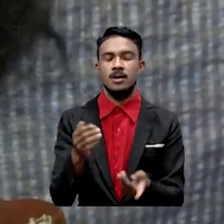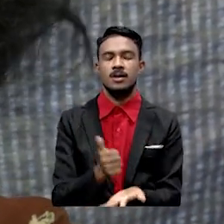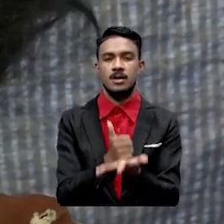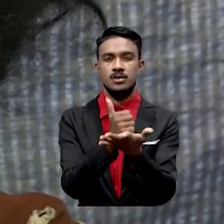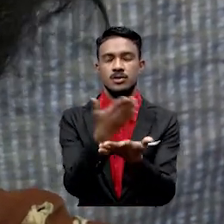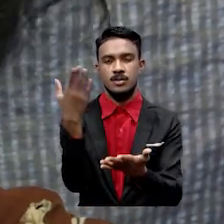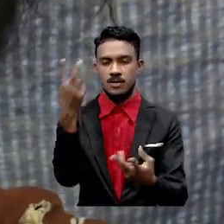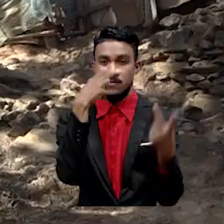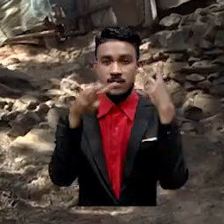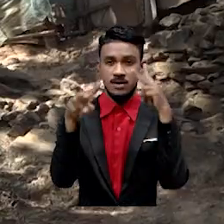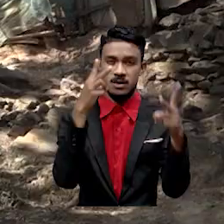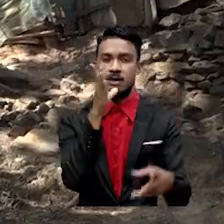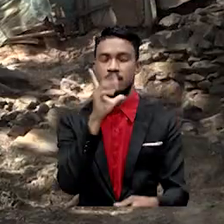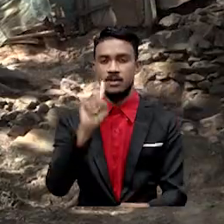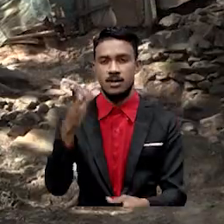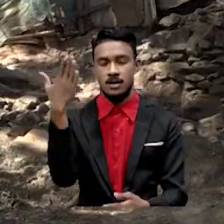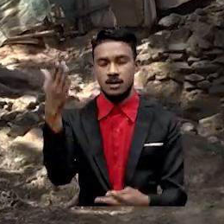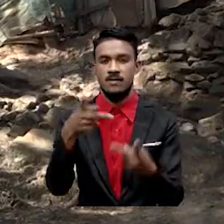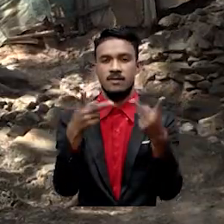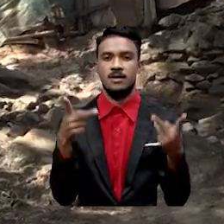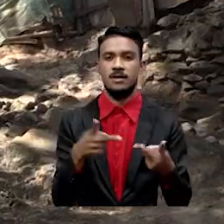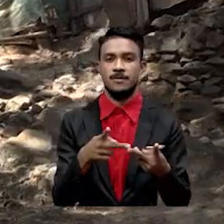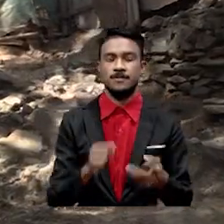vizita inang nee iha nia horik fatin.